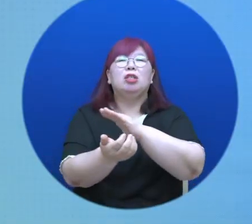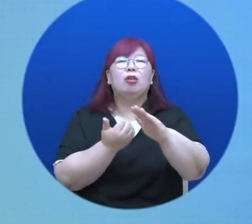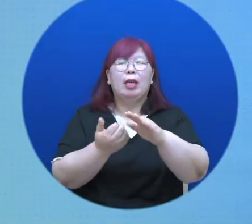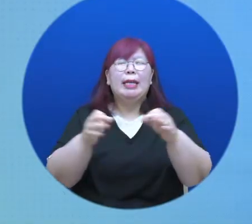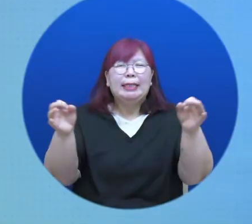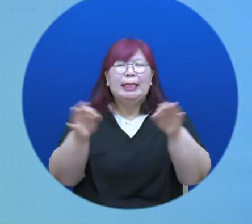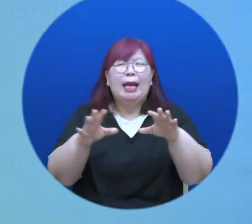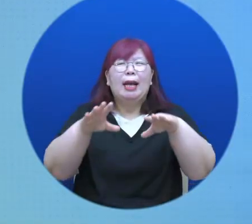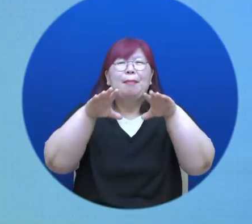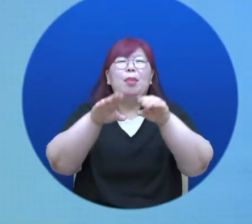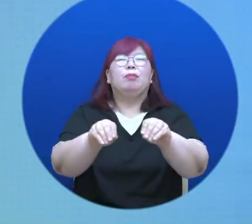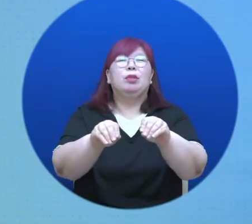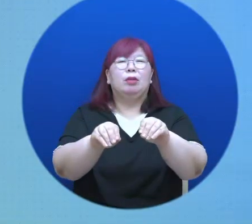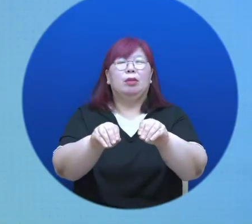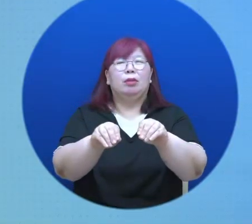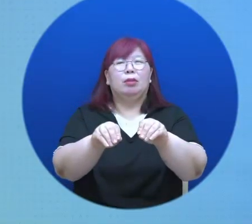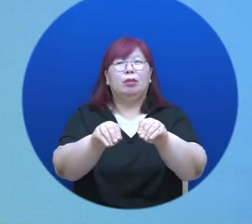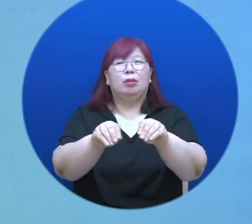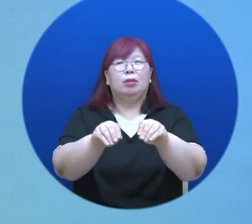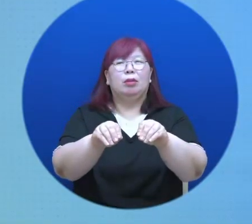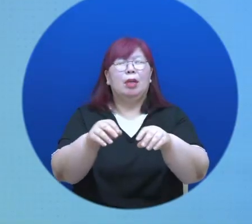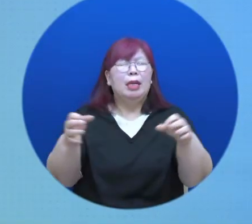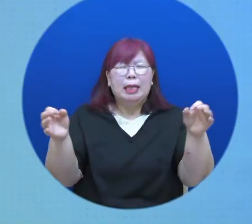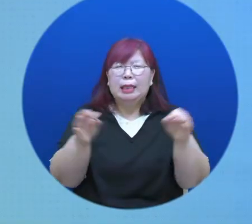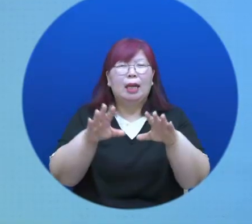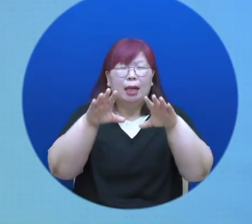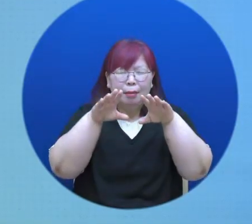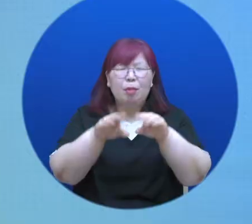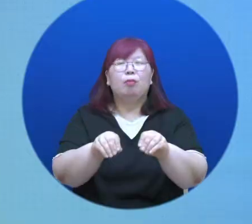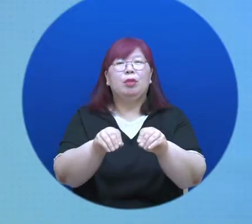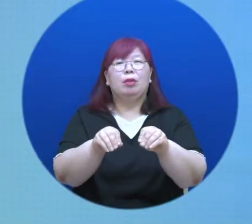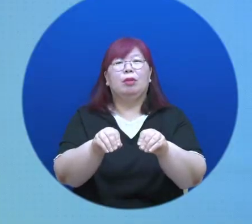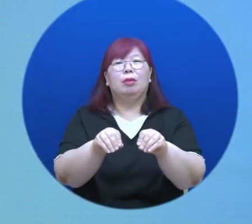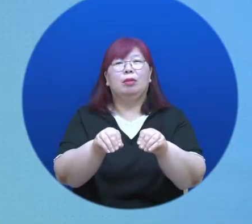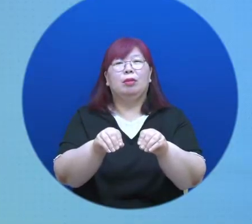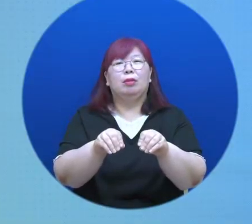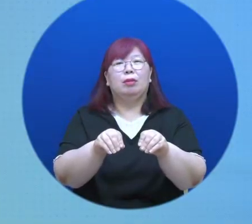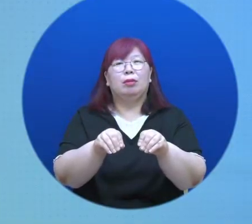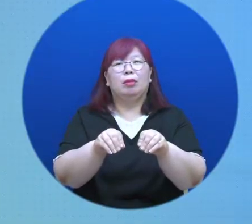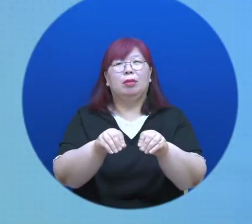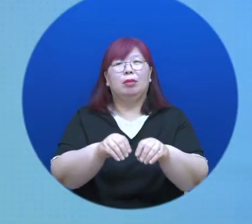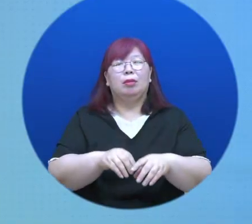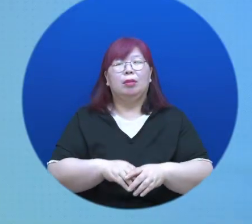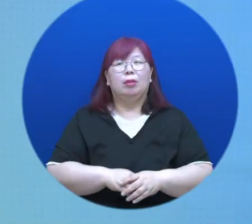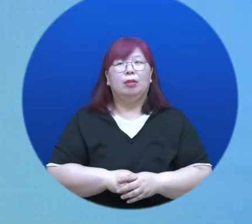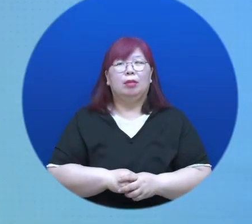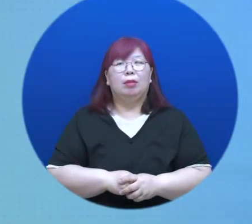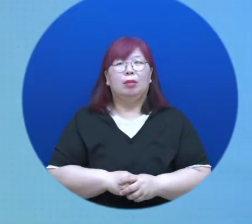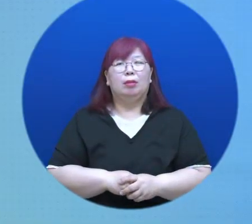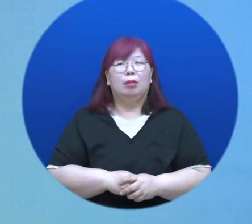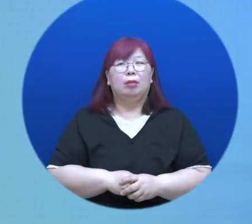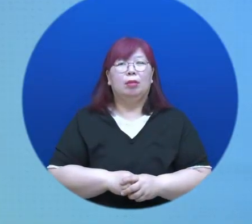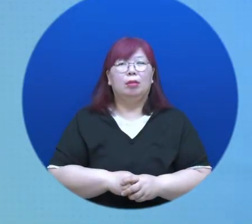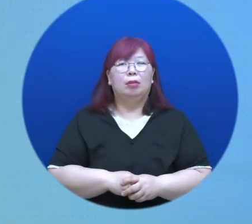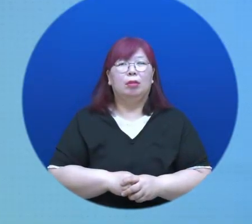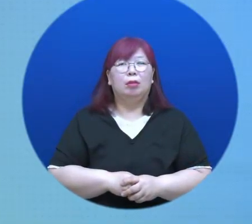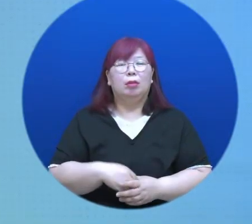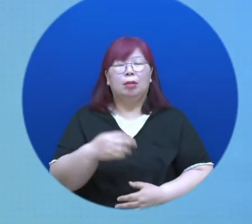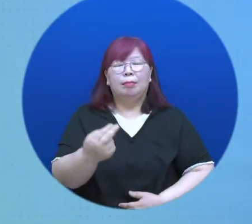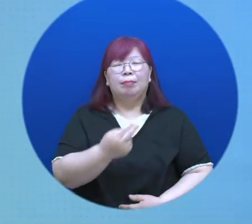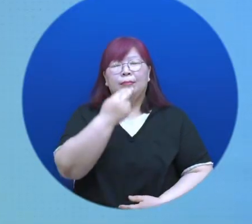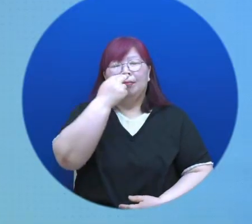잠깐만 멈춰주십시오. 잠깐만 멈춰주세요. 그리고 심호흡을